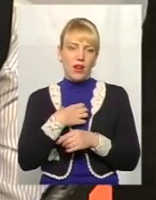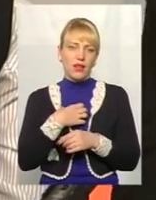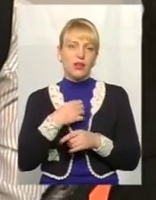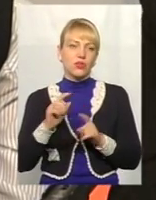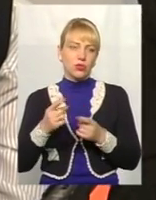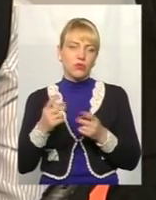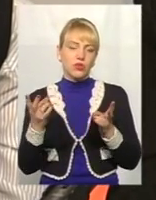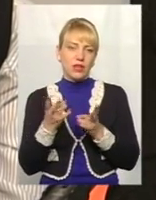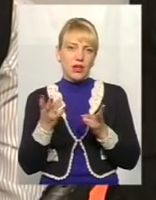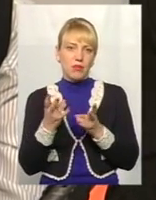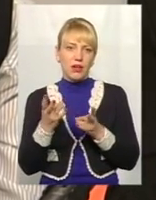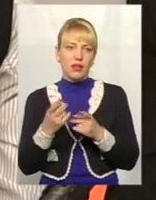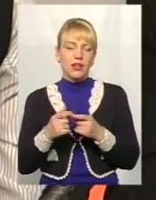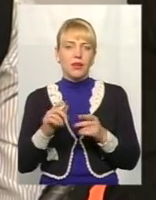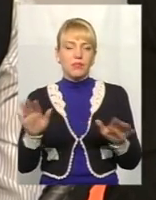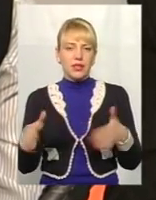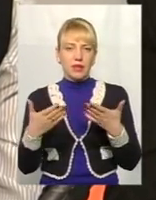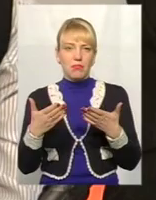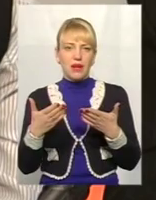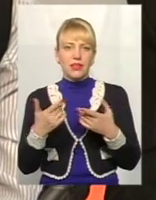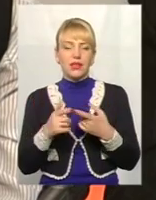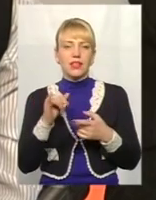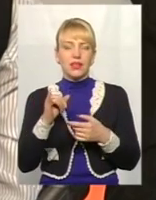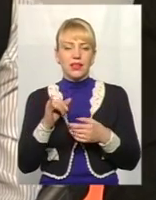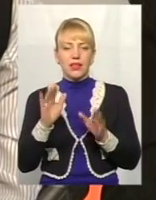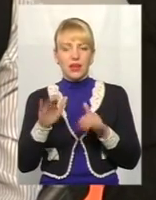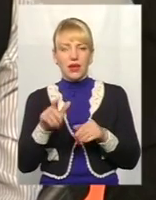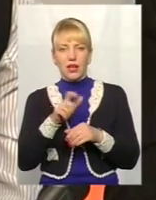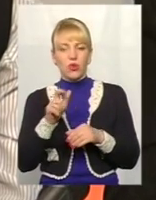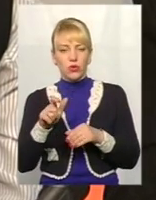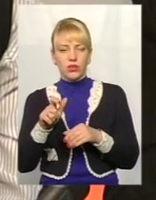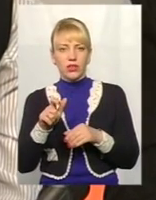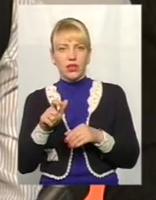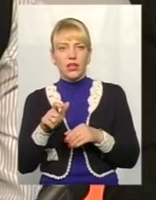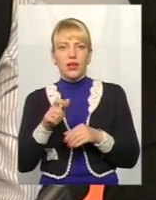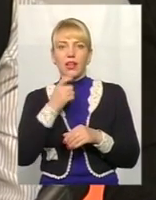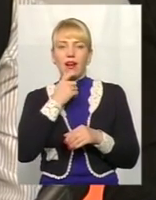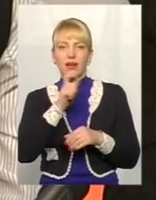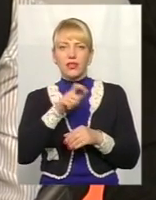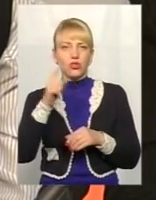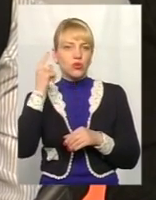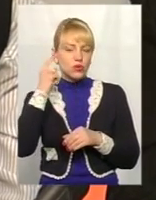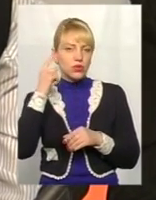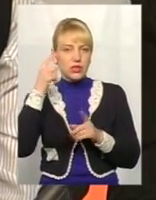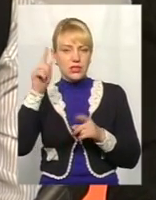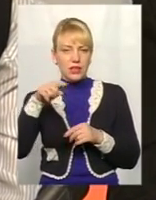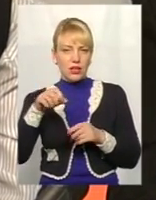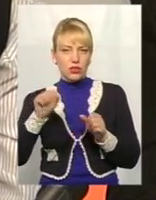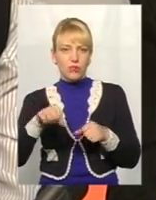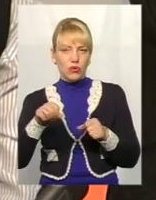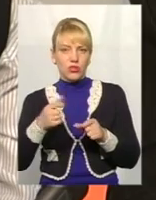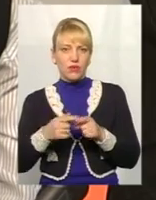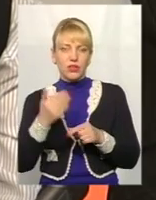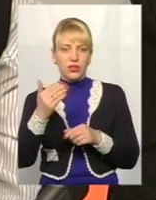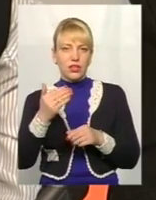Тому потрібно піднімати, і хай десь люди наші, глядачі чують і знають, можливо, вони з